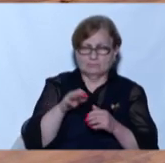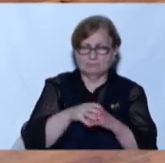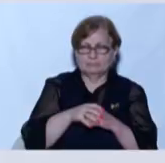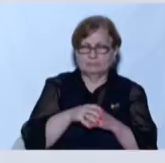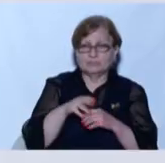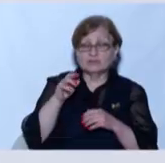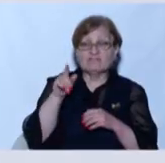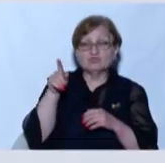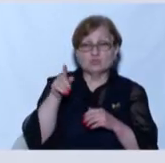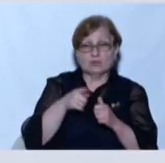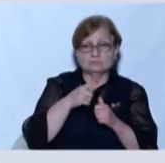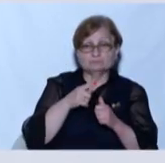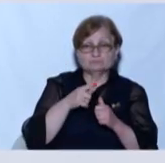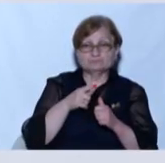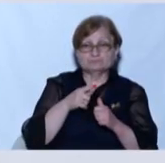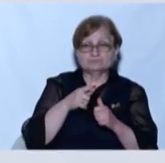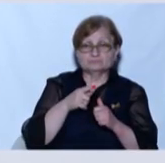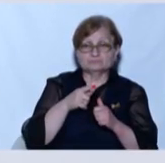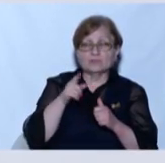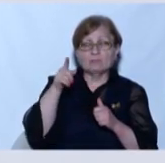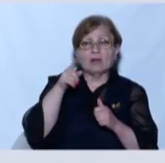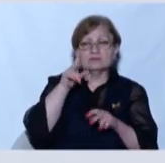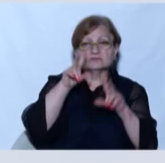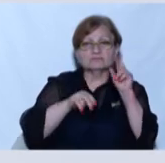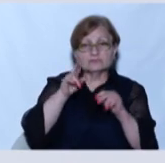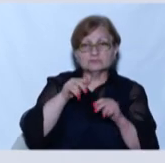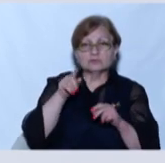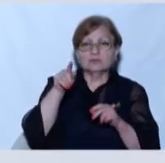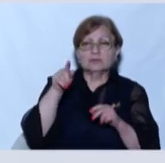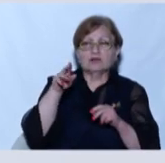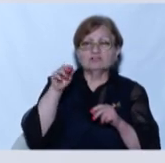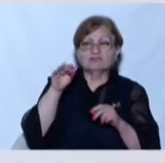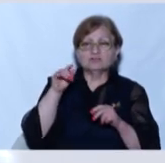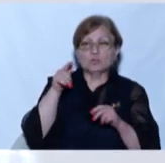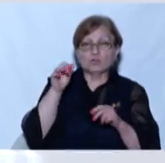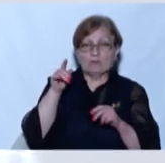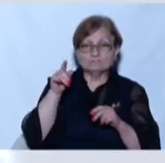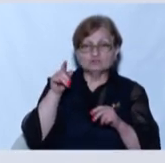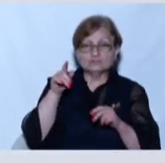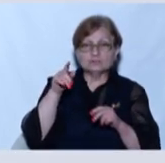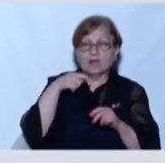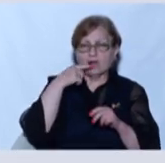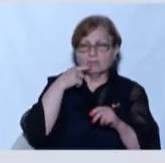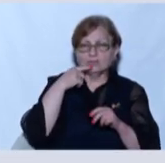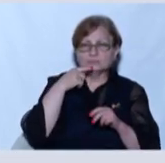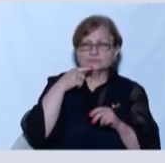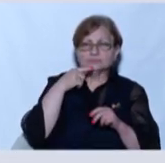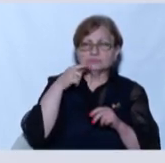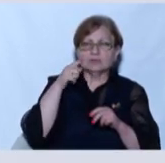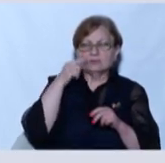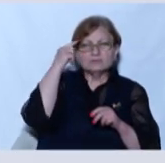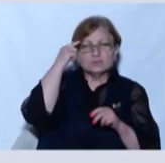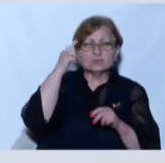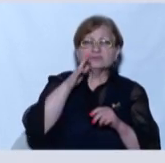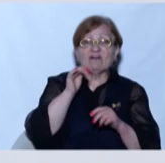დავით გურამიშვილს და დავით გურამიშვილი მიიჩნევს ვაჟაფშაველას. ძალიან საინტერესოა, თან არ დაგავიწყოთ რომ ესე იგი როგორ ნახა სულ